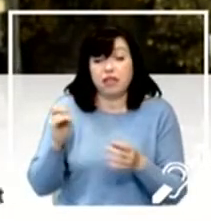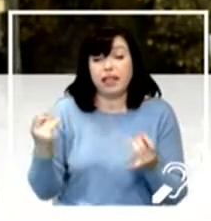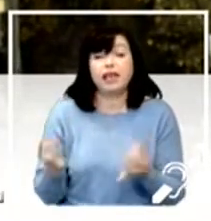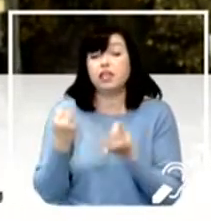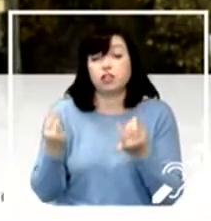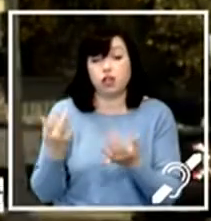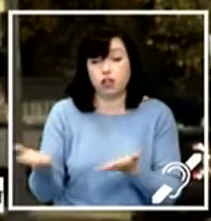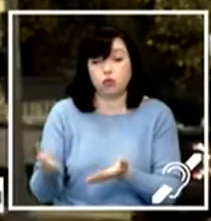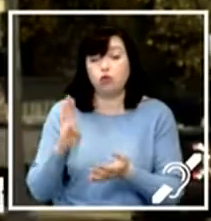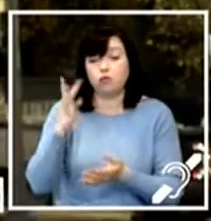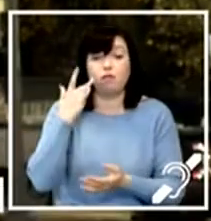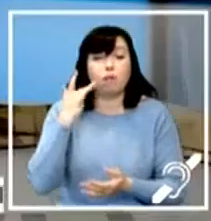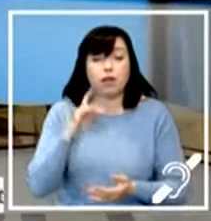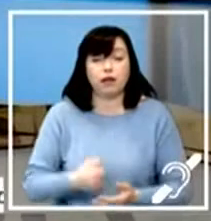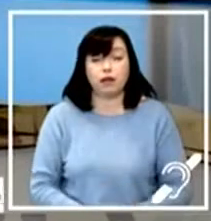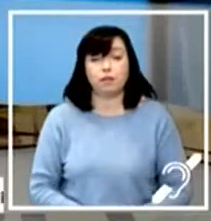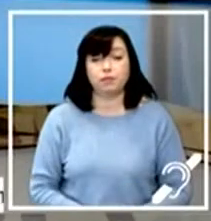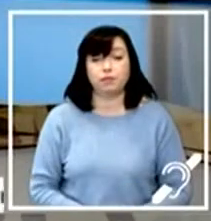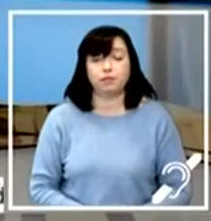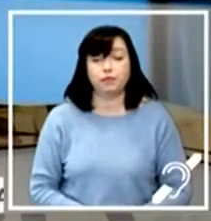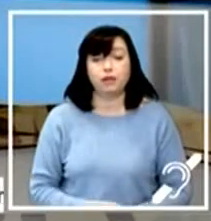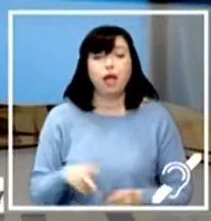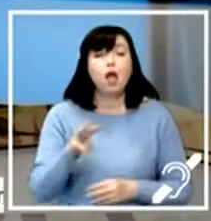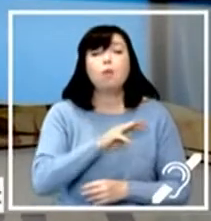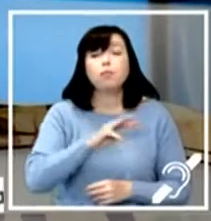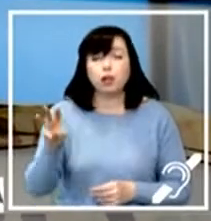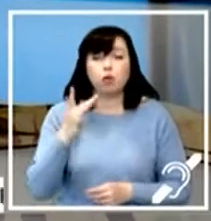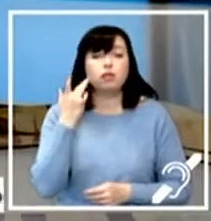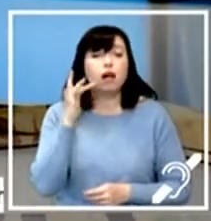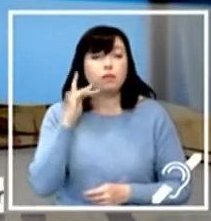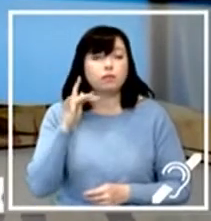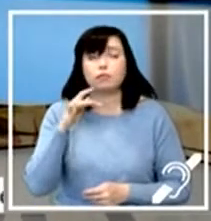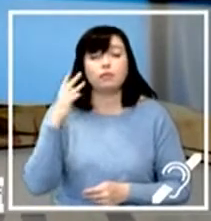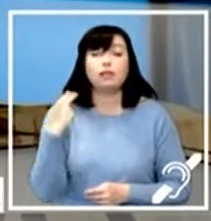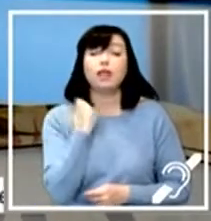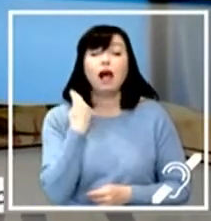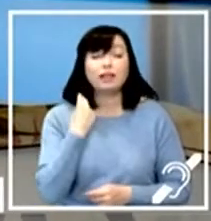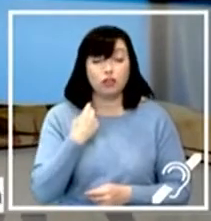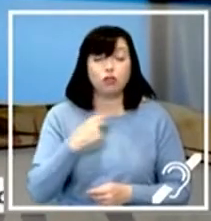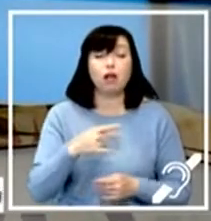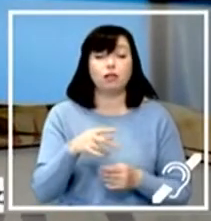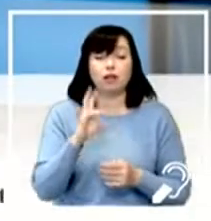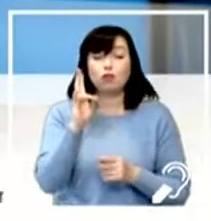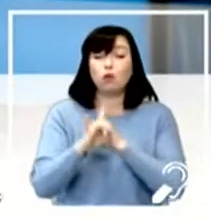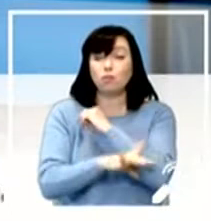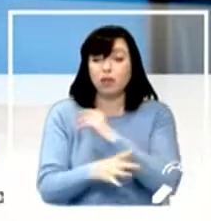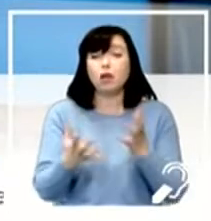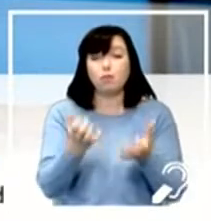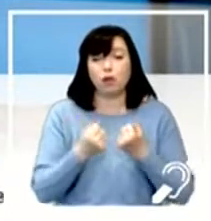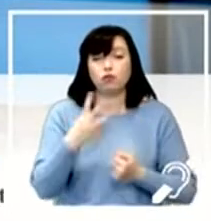din această campanie. Milioane de britanici cu venituri mici vor primi de astăzi un ajutor